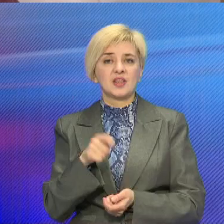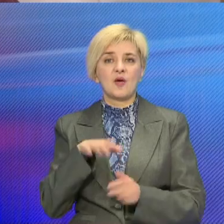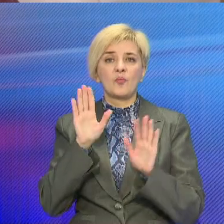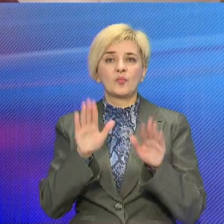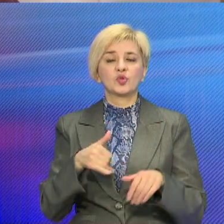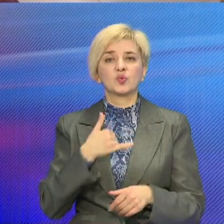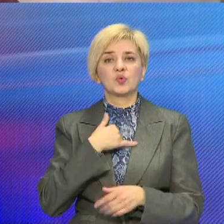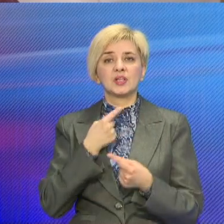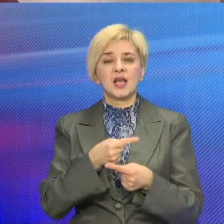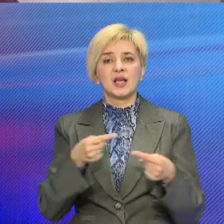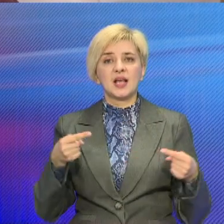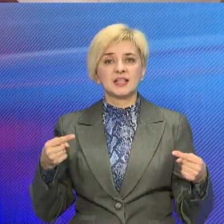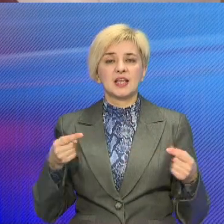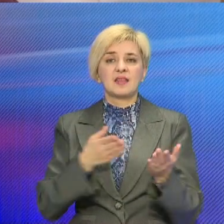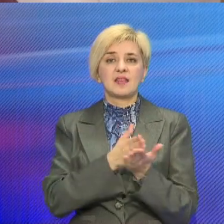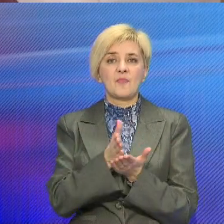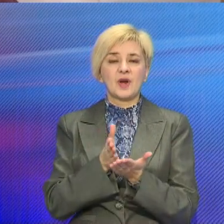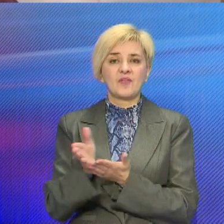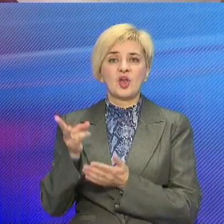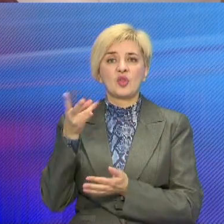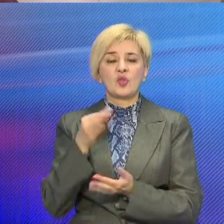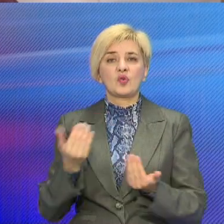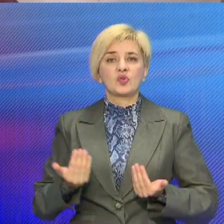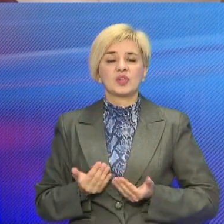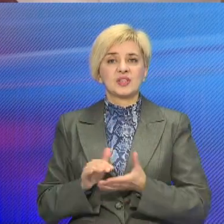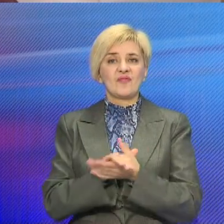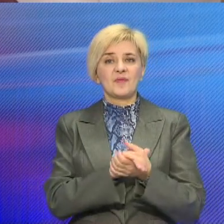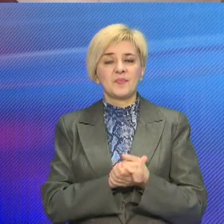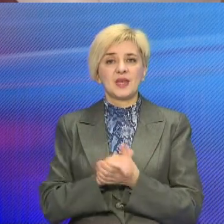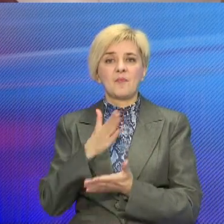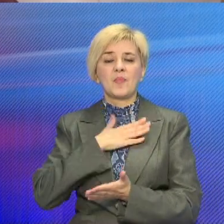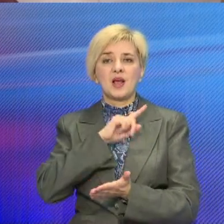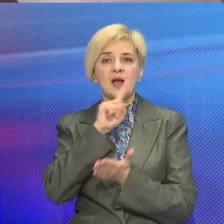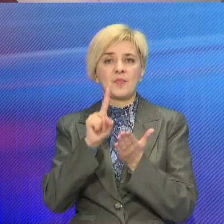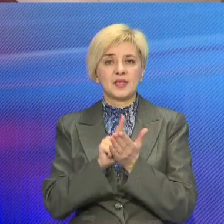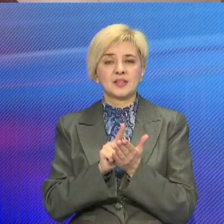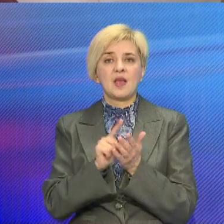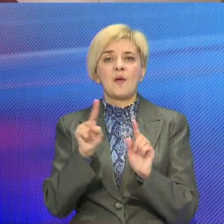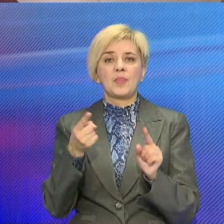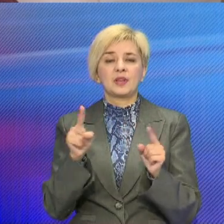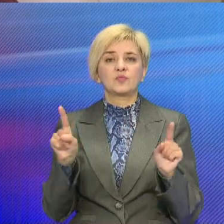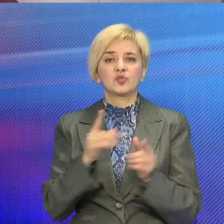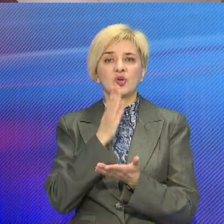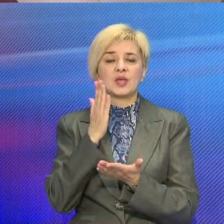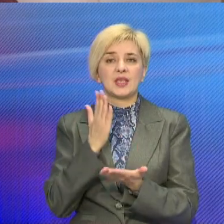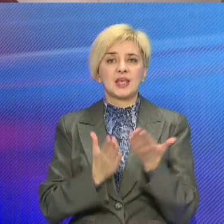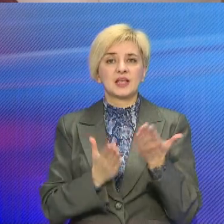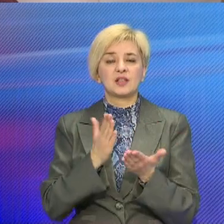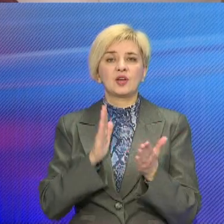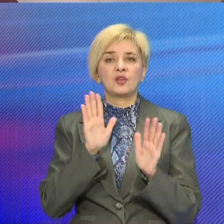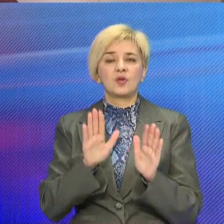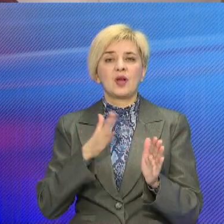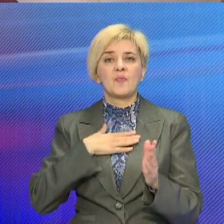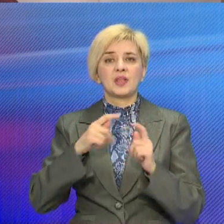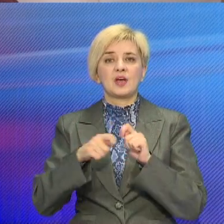разные какие-то направления, но жить в мире мы обязаны, мы должны, потому что если только мы